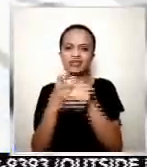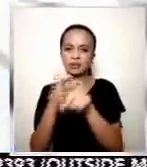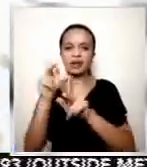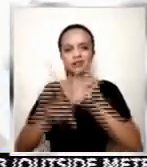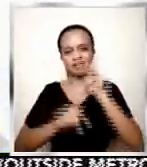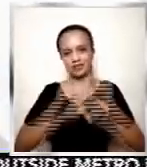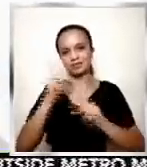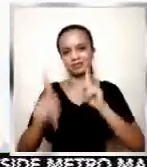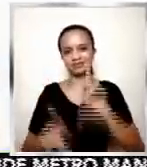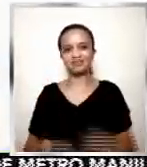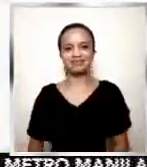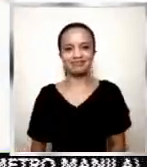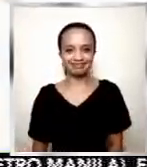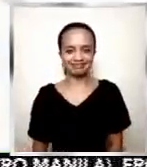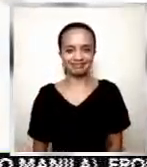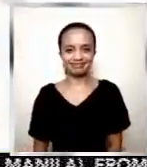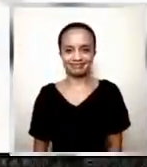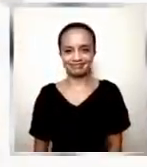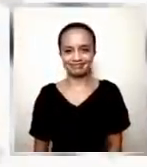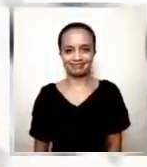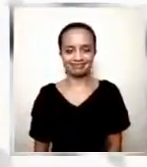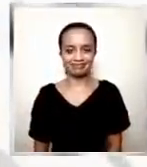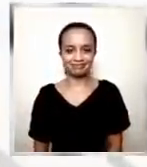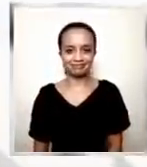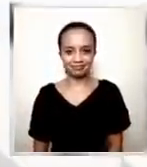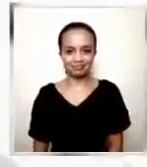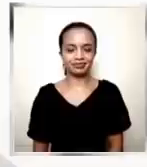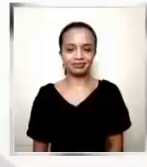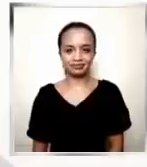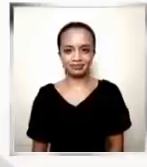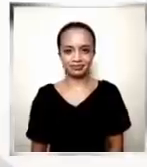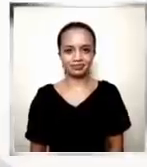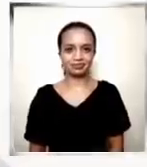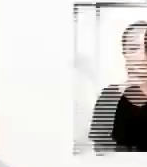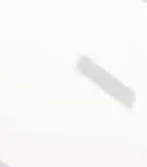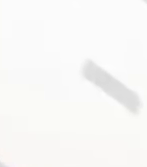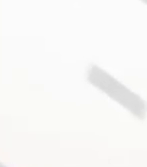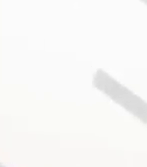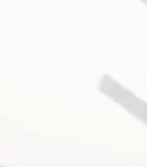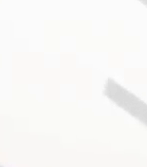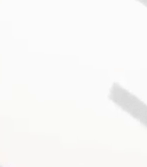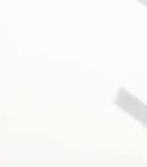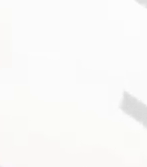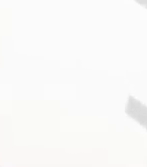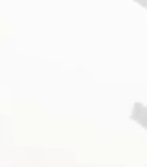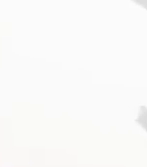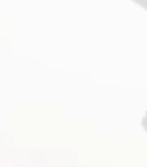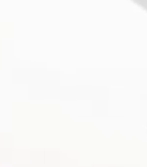Oscar Oida, nakatutok, 24 Oras.